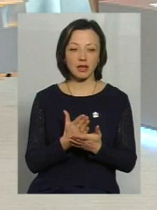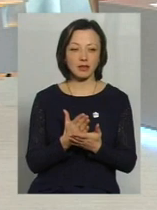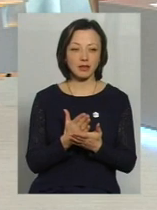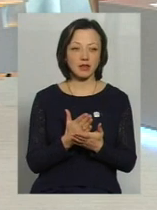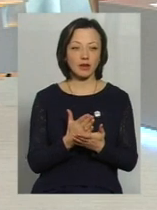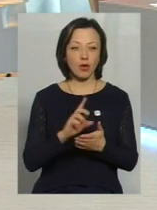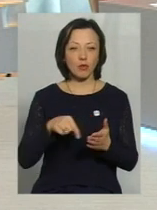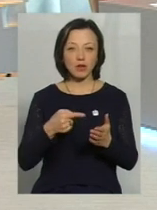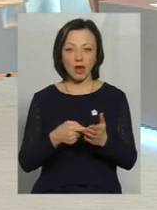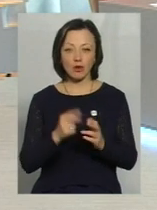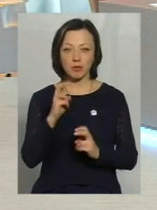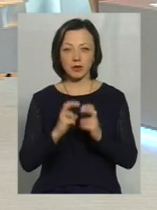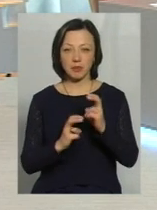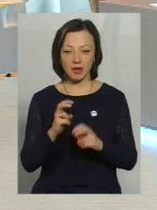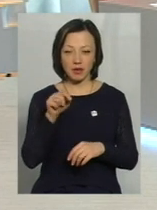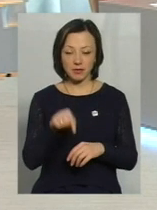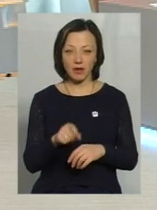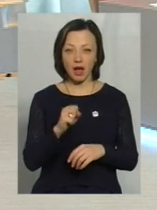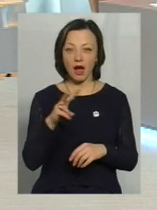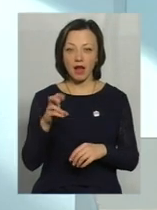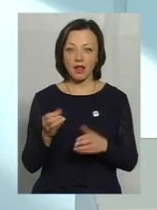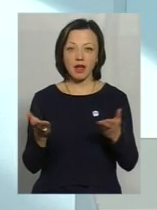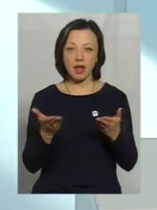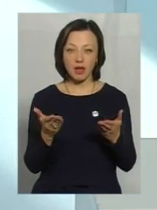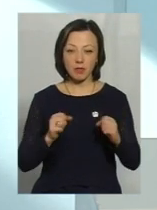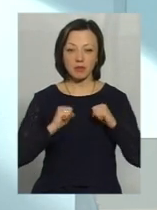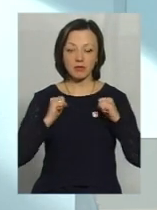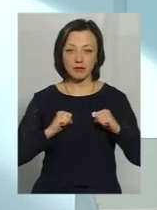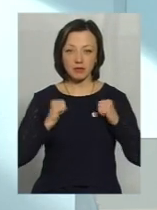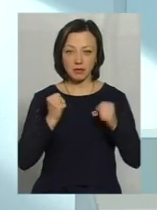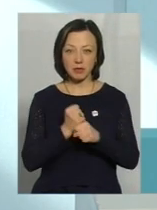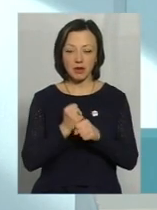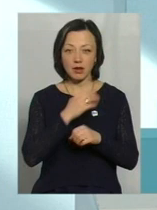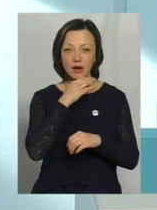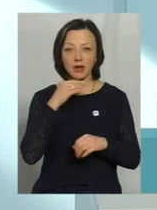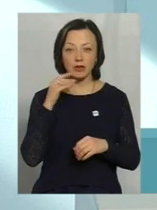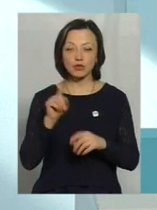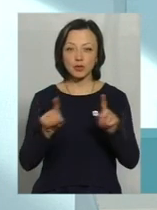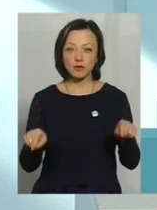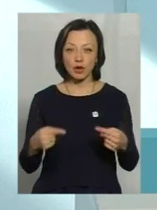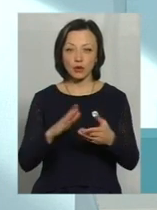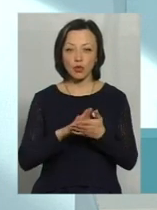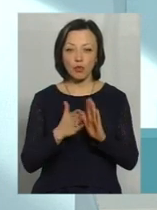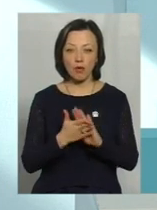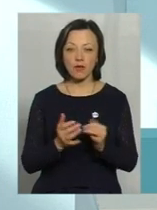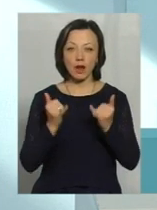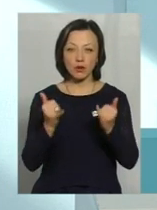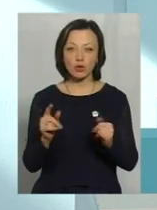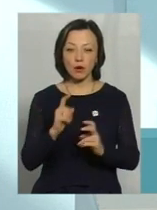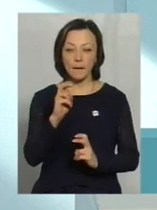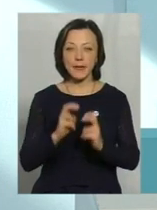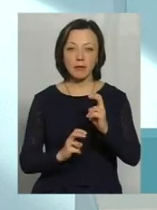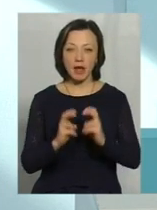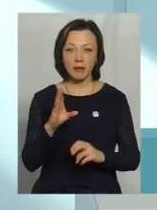в комунальному підприємстві, але який прикладає чимало зусиль, щоб створити умови для того, щоб